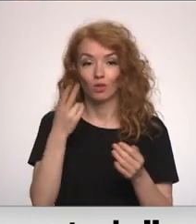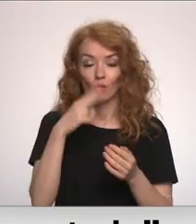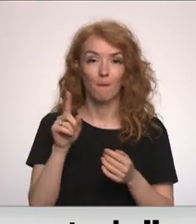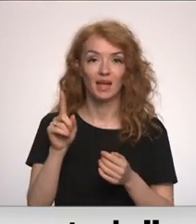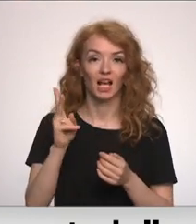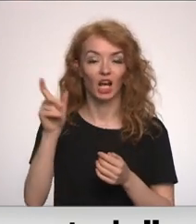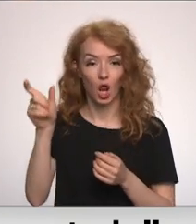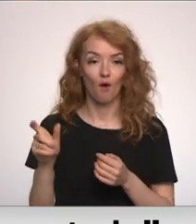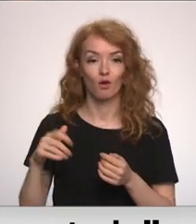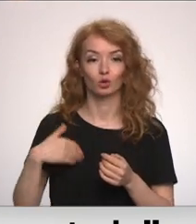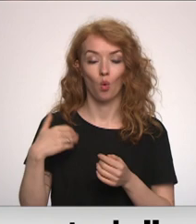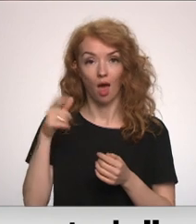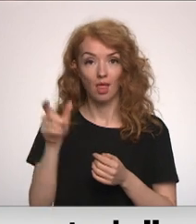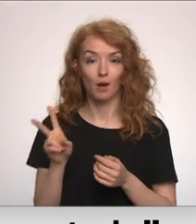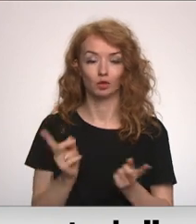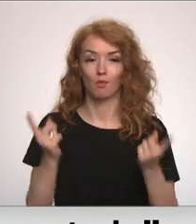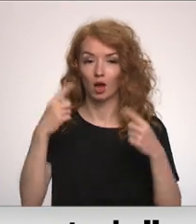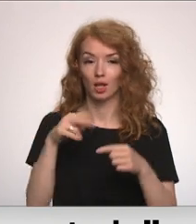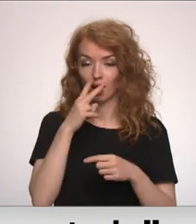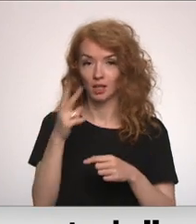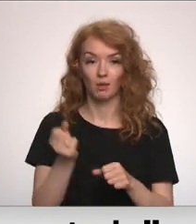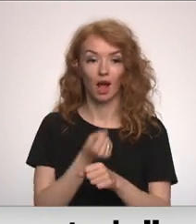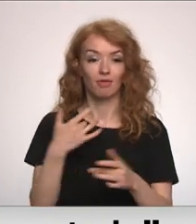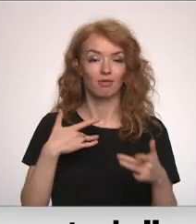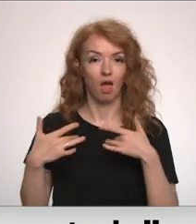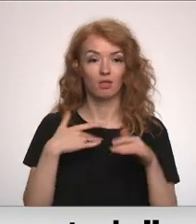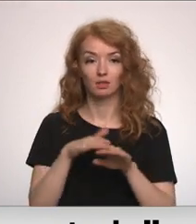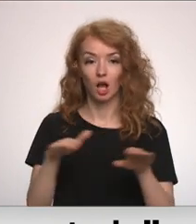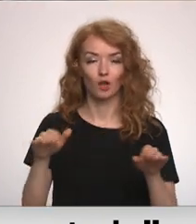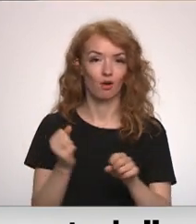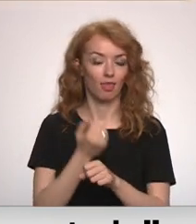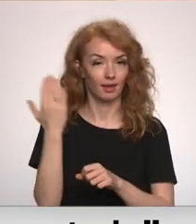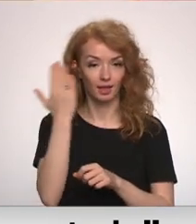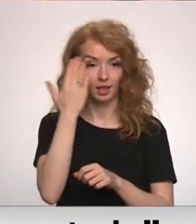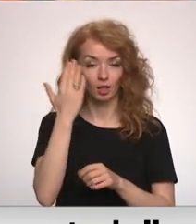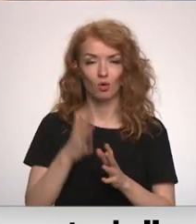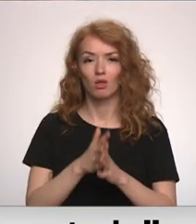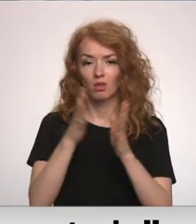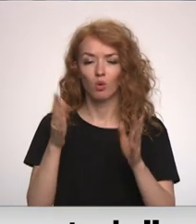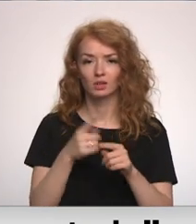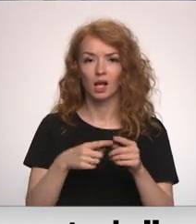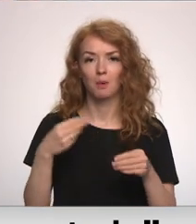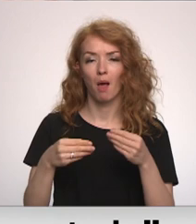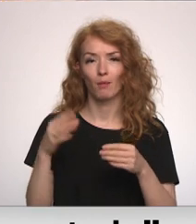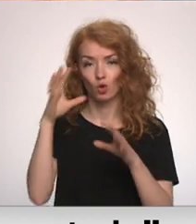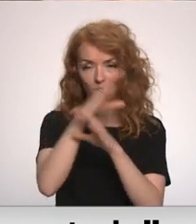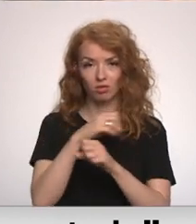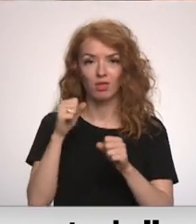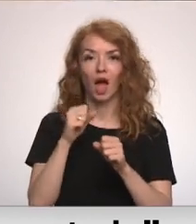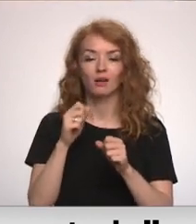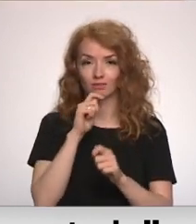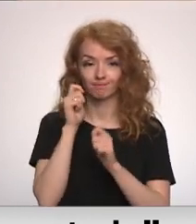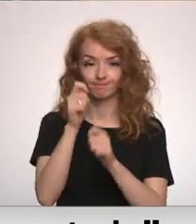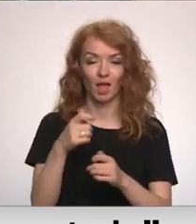Pētera Krilova audzēkņiem, kuri šobrīd redzami gan uz teātru skatuvēm, gan kino. Daudzkārt Spēlviņa nakts ceremonijās godalgotie